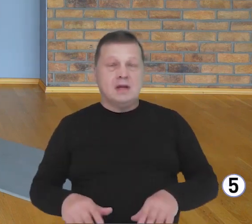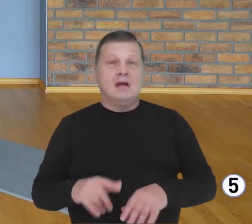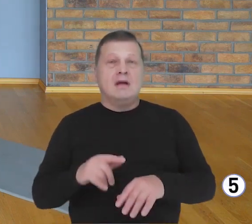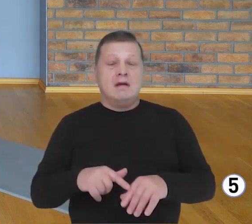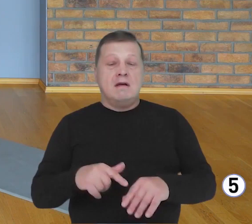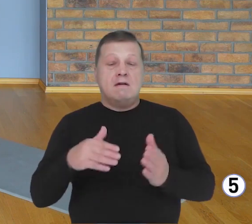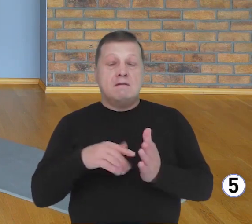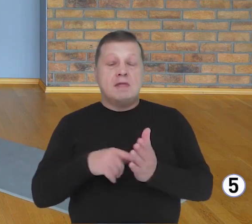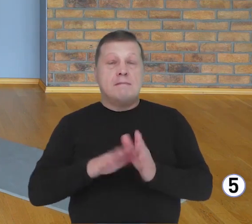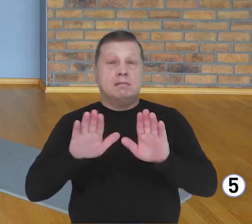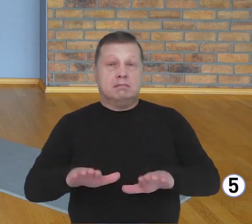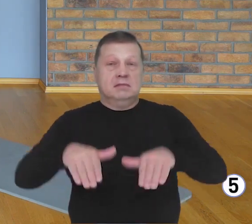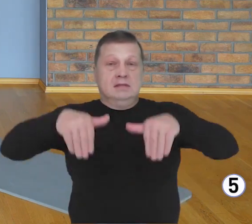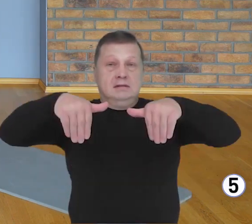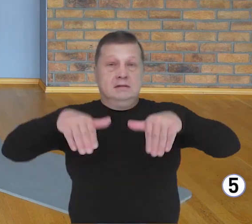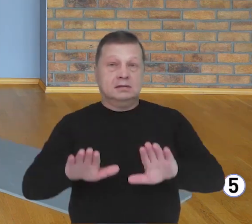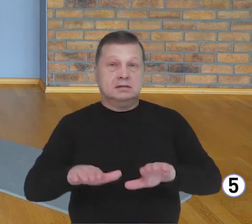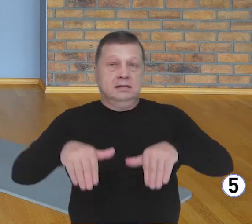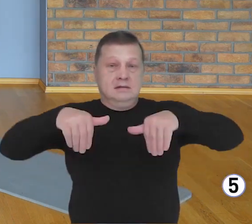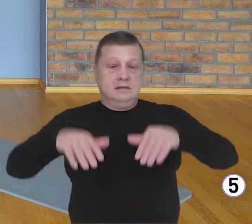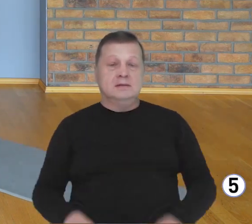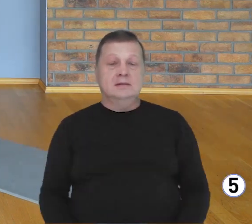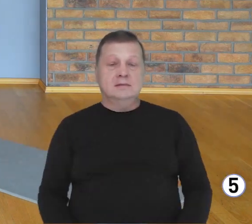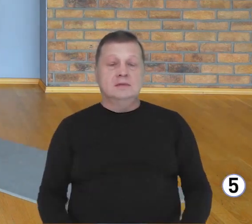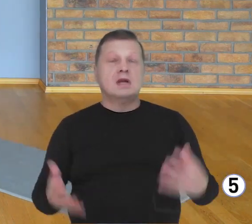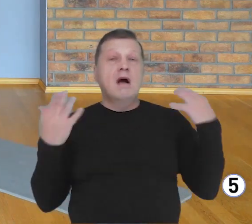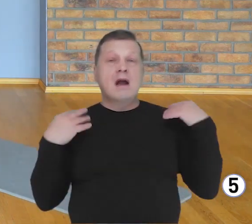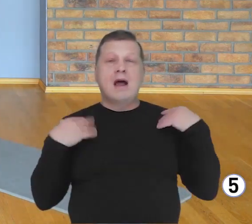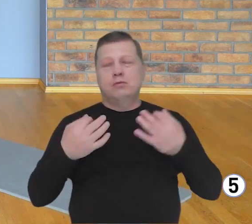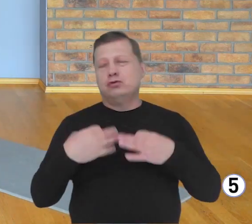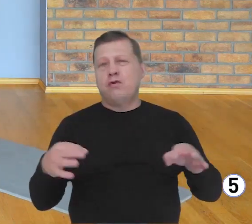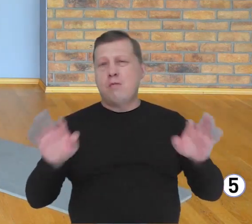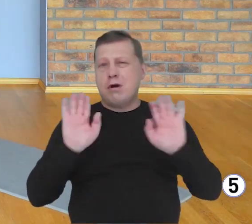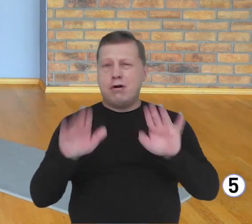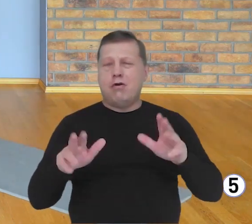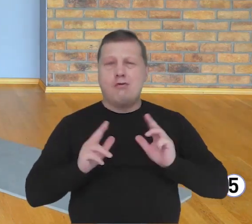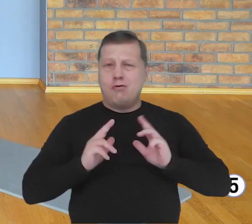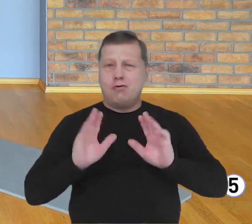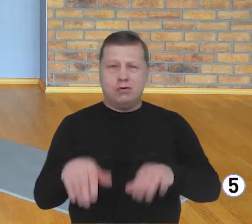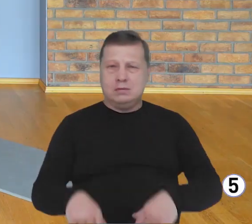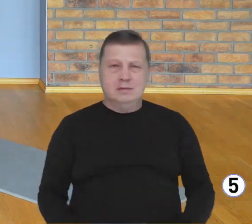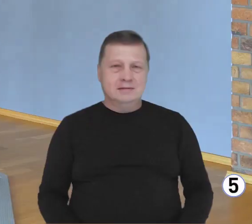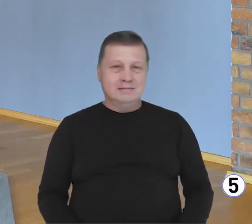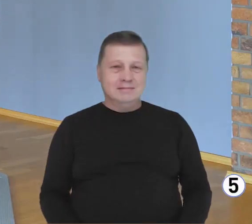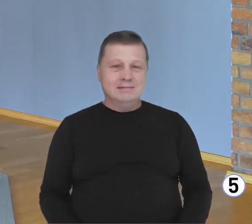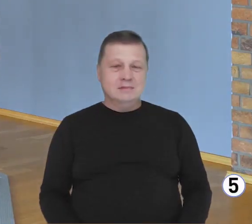Przysiad ze wspięciem na palce, swobodnie ramiona. Już ramiona odpoczywają.